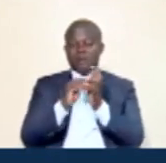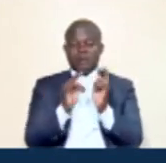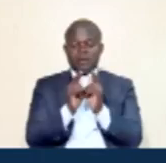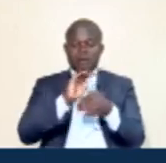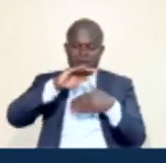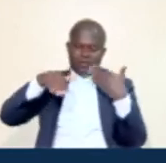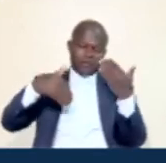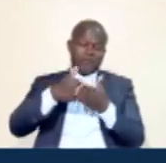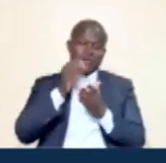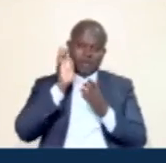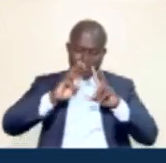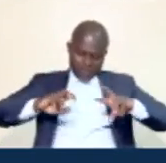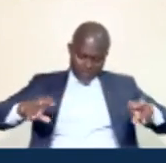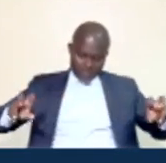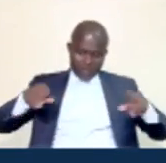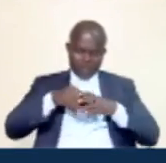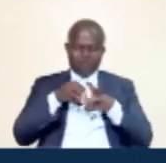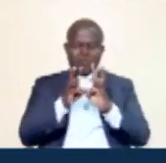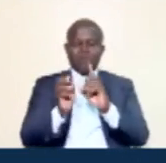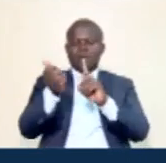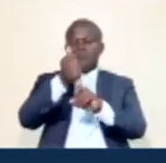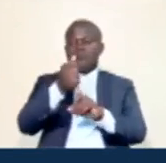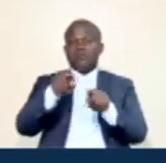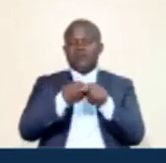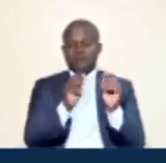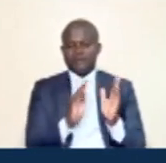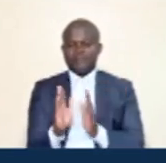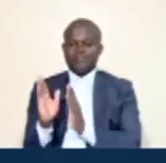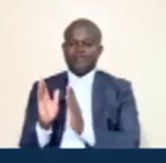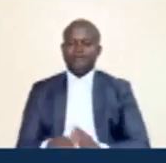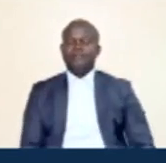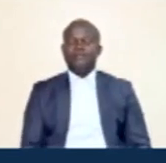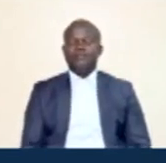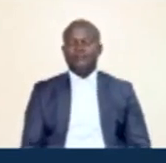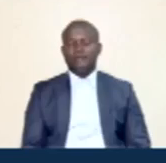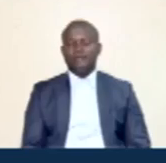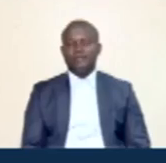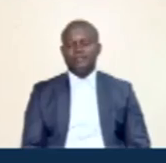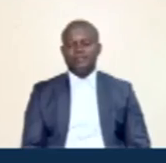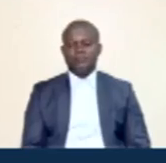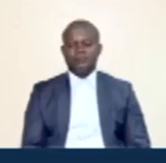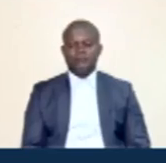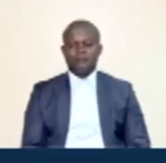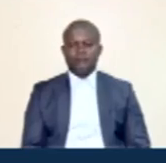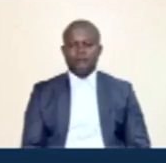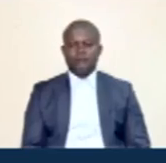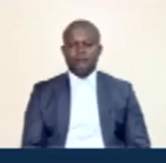byose ikazabisuzuma uburyo bizagerwaho ko byateganijwe. Jean Paul Turatsinze, Televiziyo Rwanda, i Kigali.